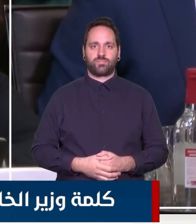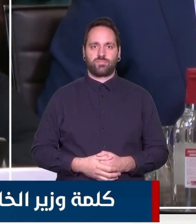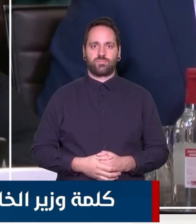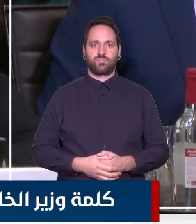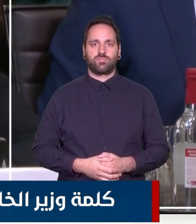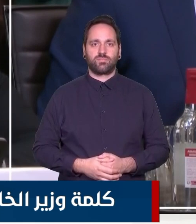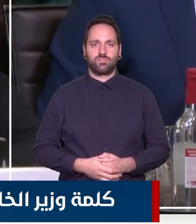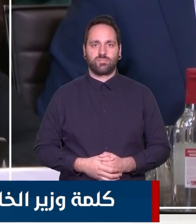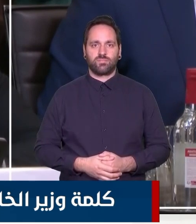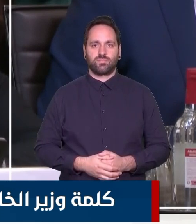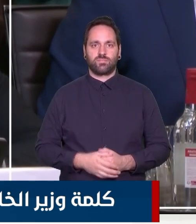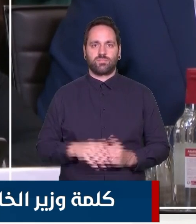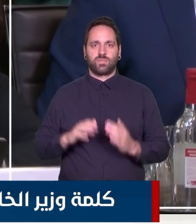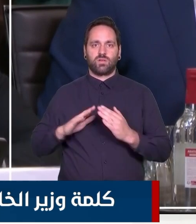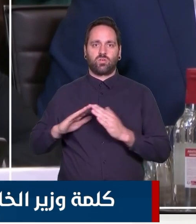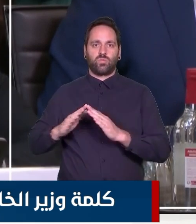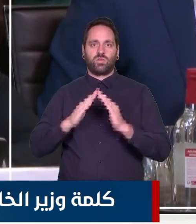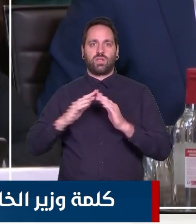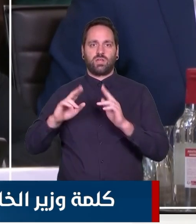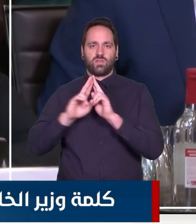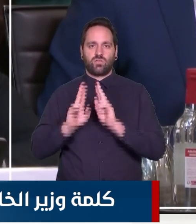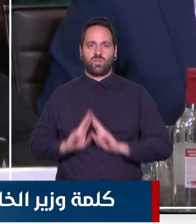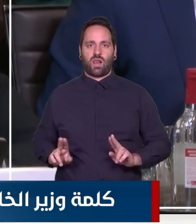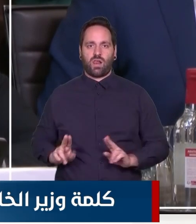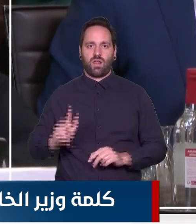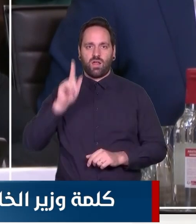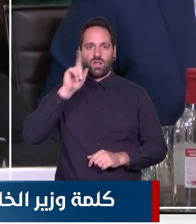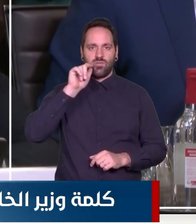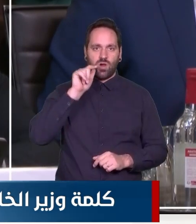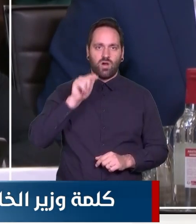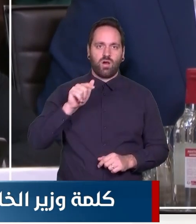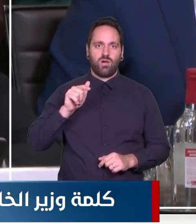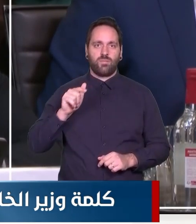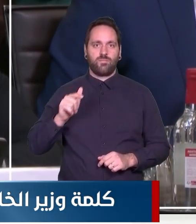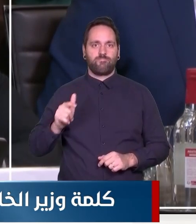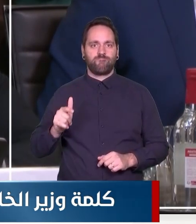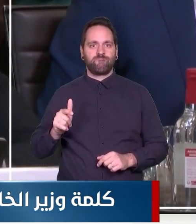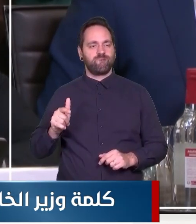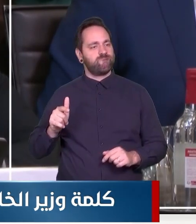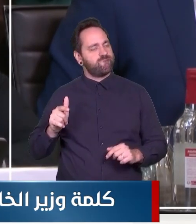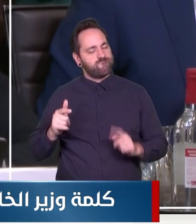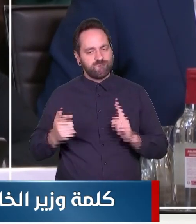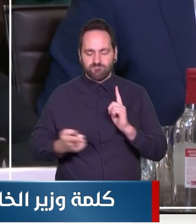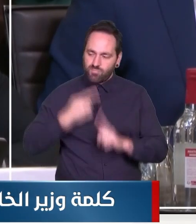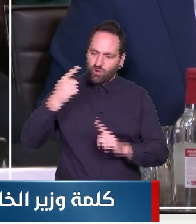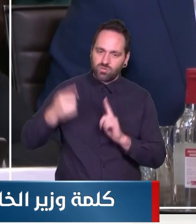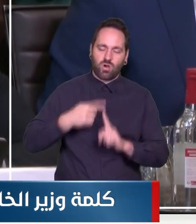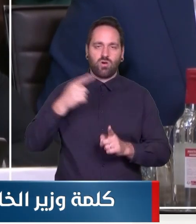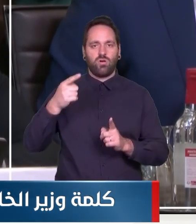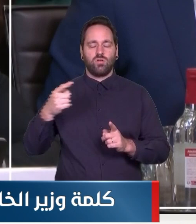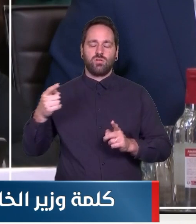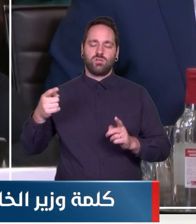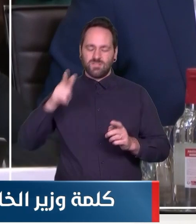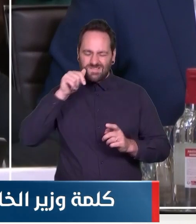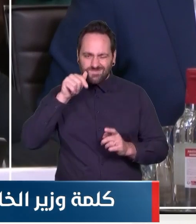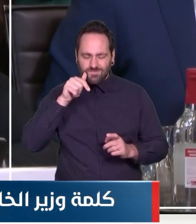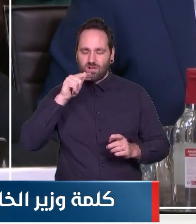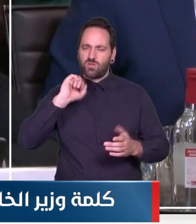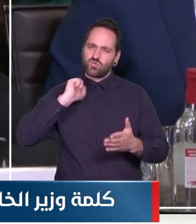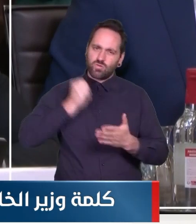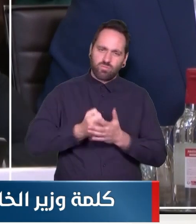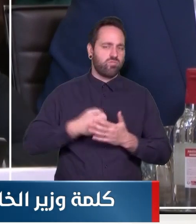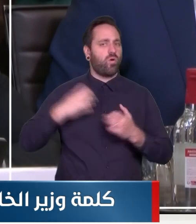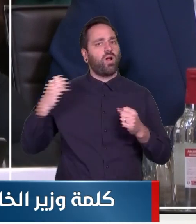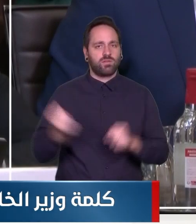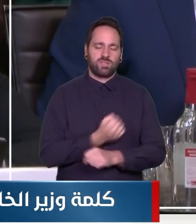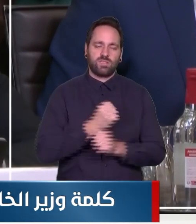عدم اتساع رقعة الحرب. وختاما نعيد تأكيد دعوة جمهورية العراق إلى تطبيق